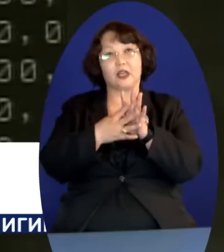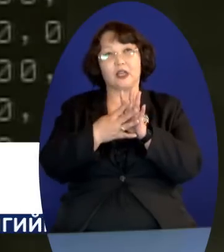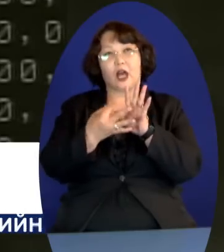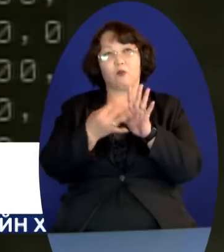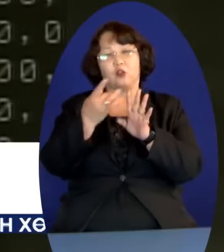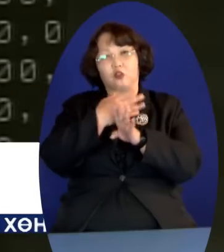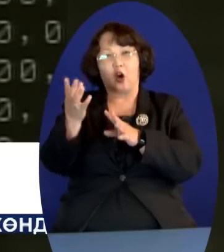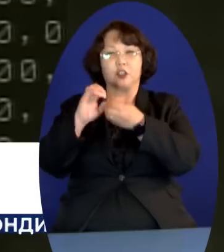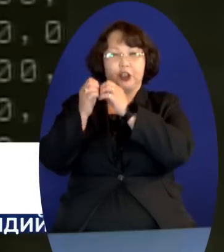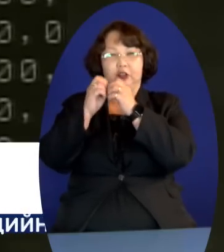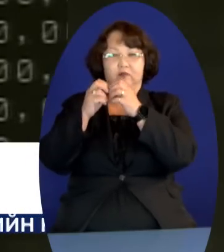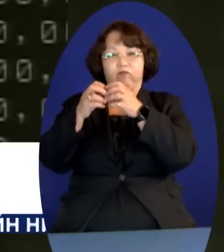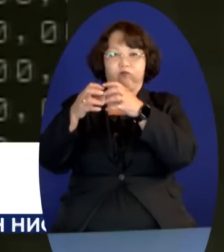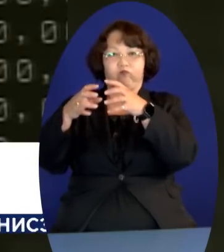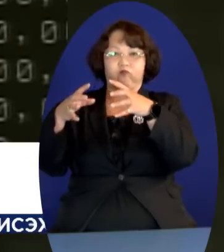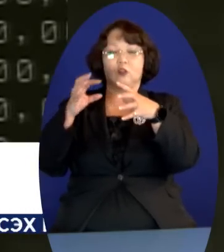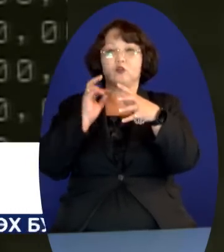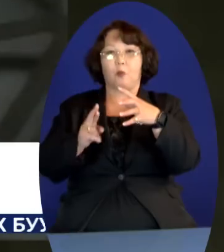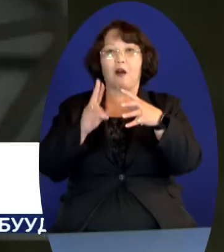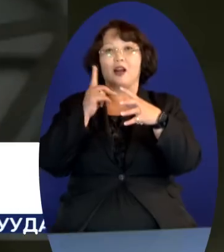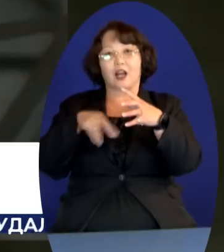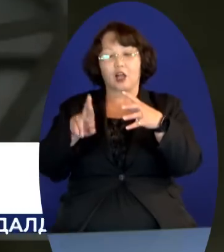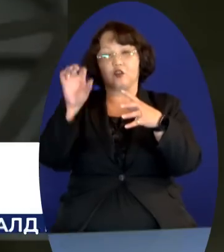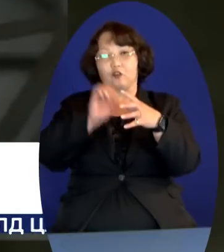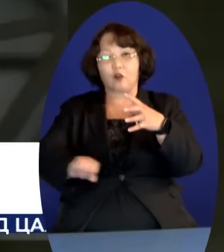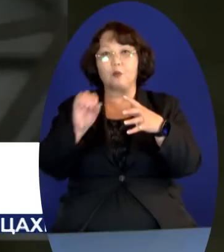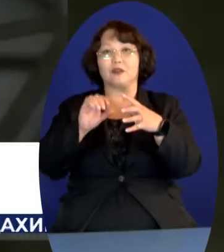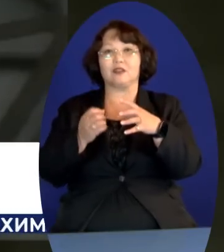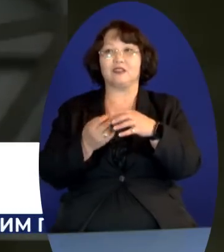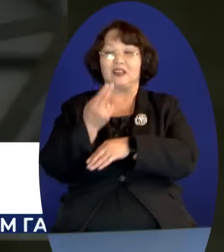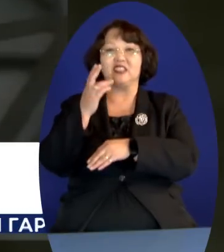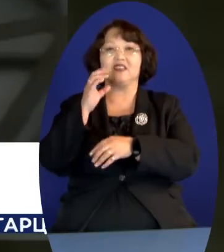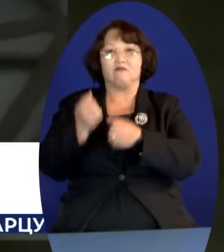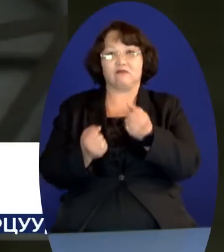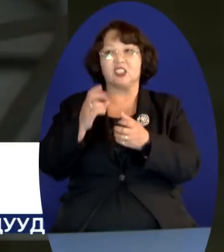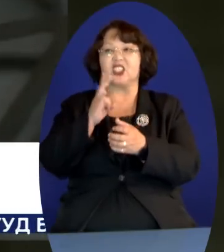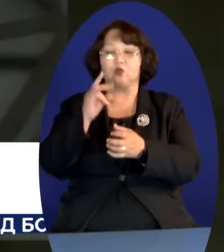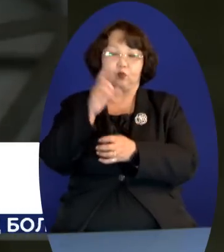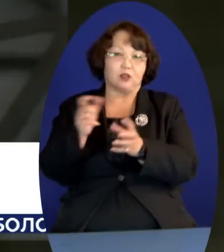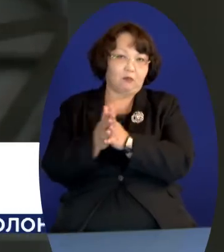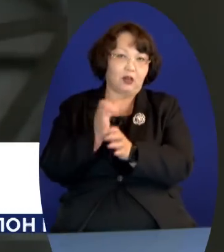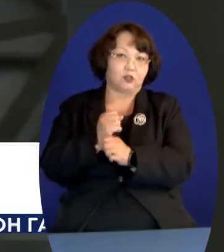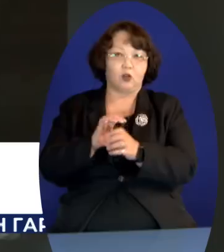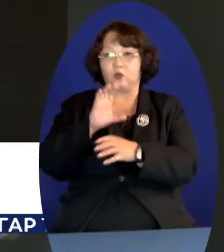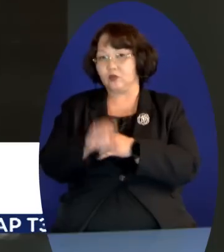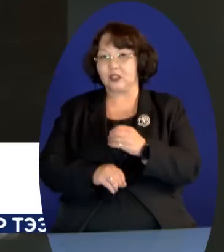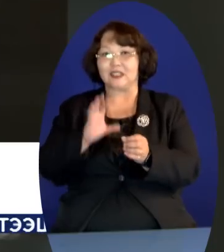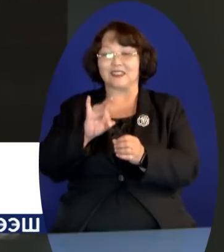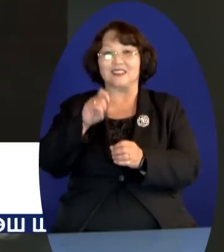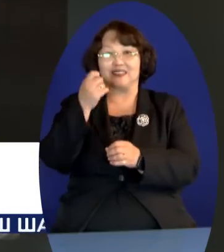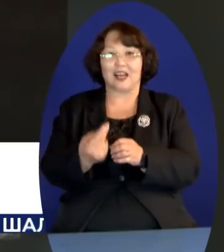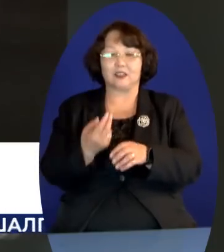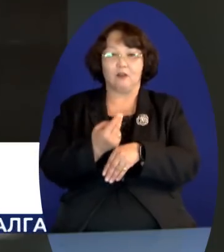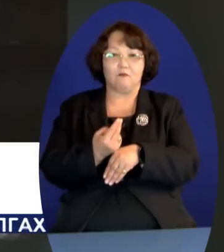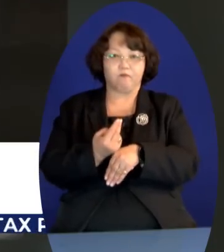орны сансрын нисгчид Япон, Канад, Европын сансрын нисгчидтэй хамтран ажиллаж байна. За олон улсын сансрын станцыг таталцлын хүчгүй